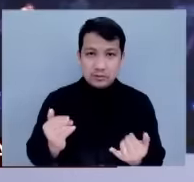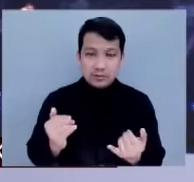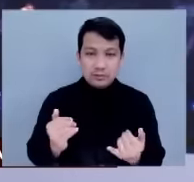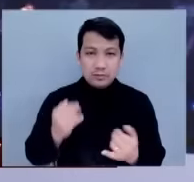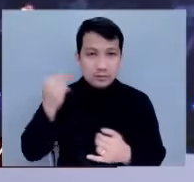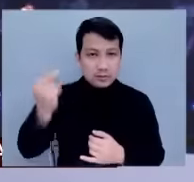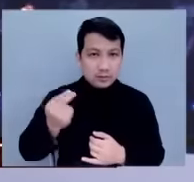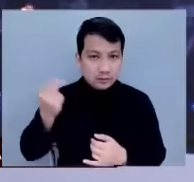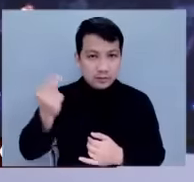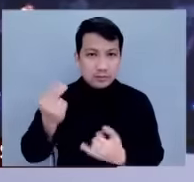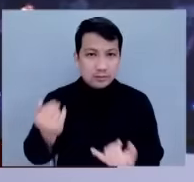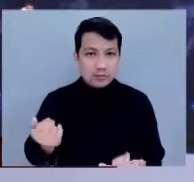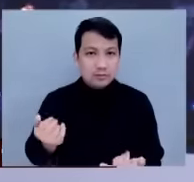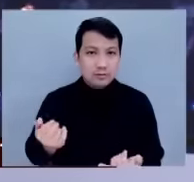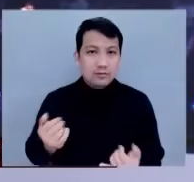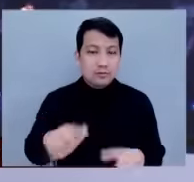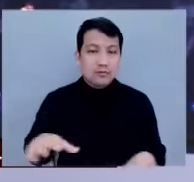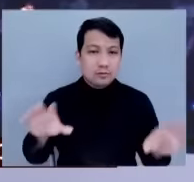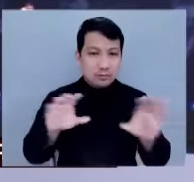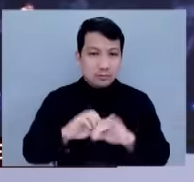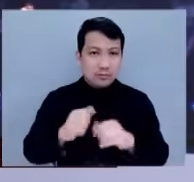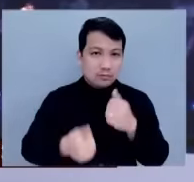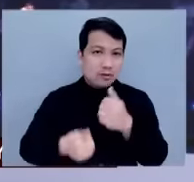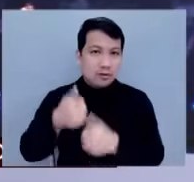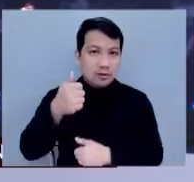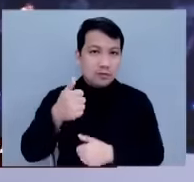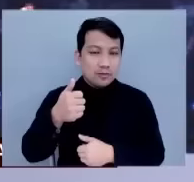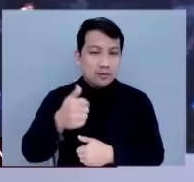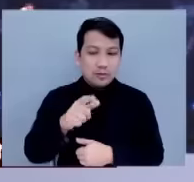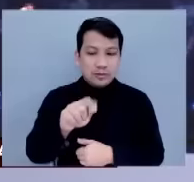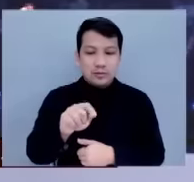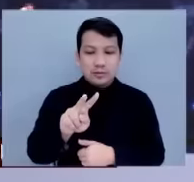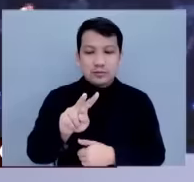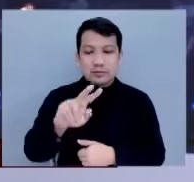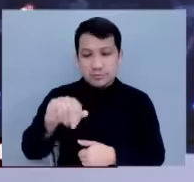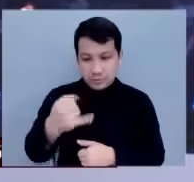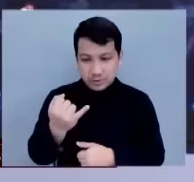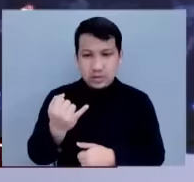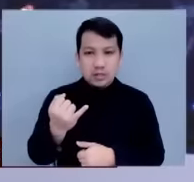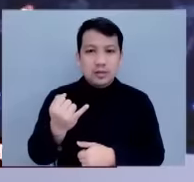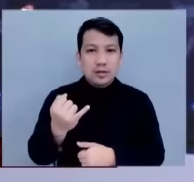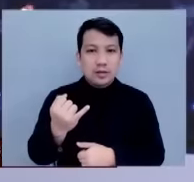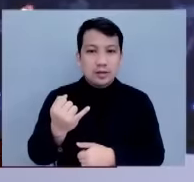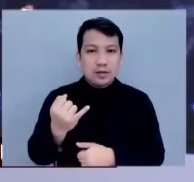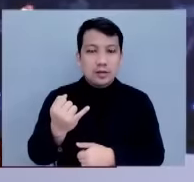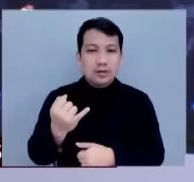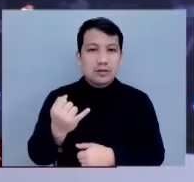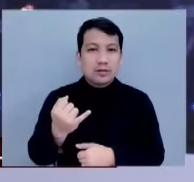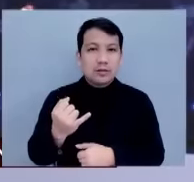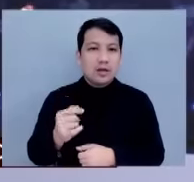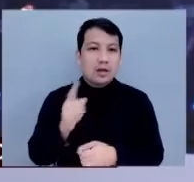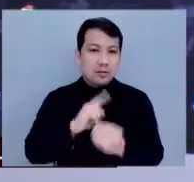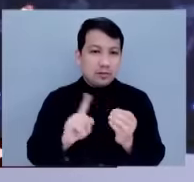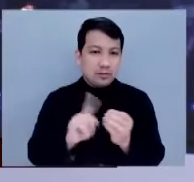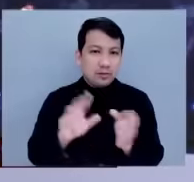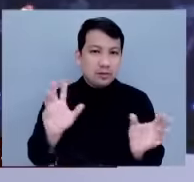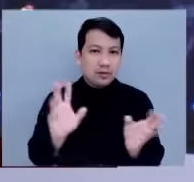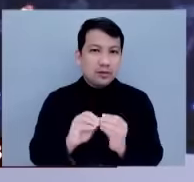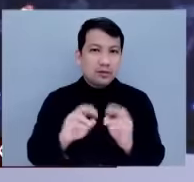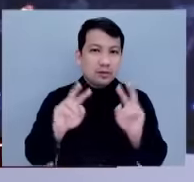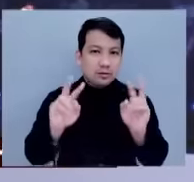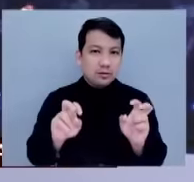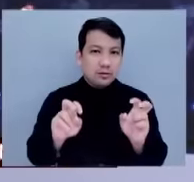napakasaysay ang araw matapos maipanalo ni na Tito Vic and Joey o TVJ. Ang titulo nilang